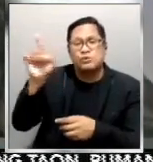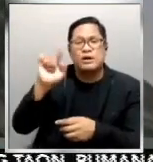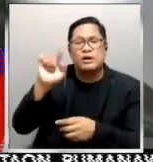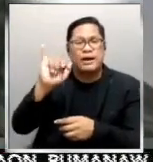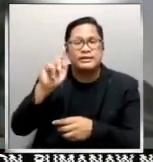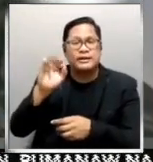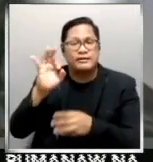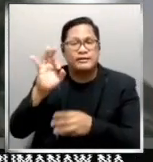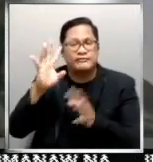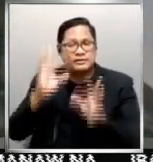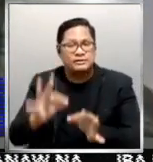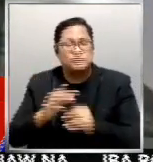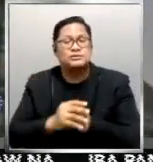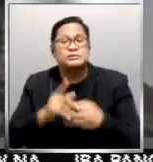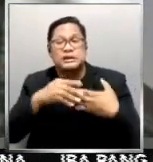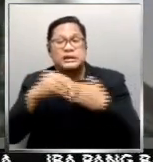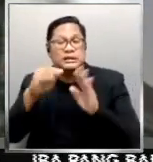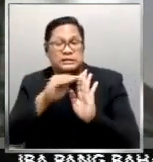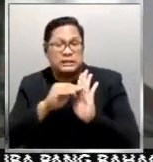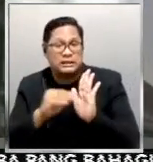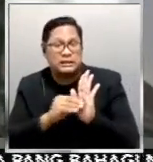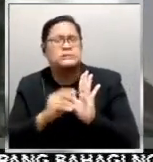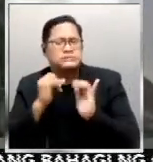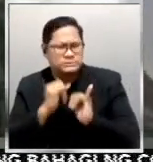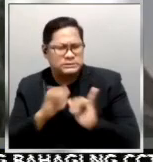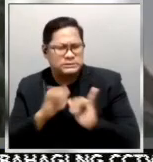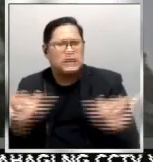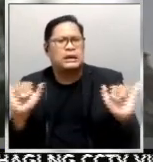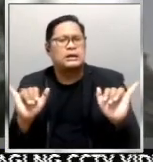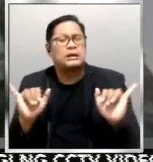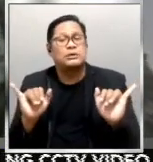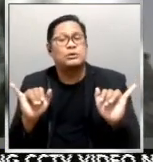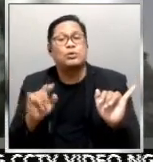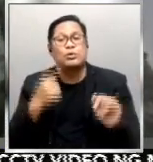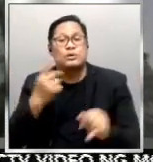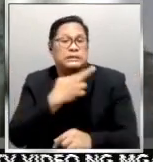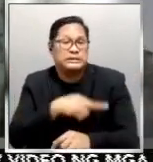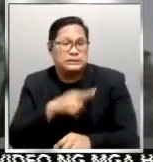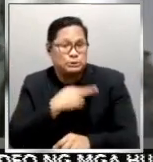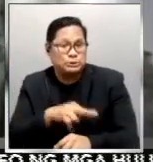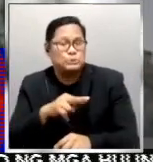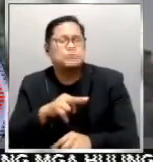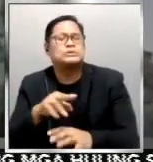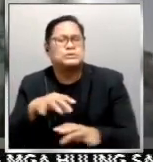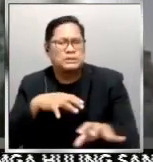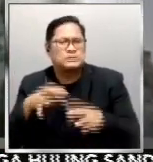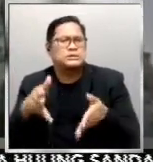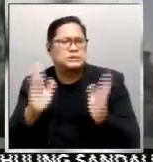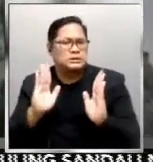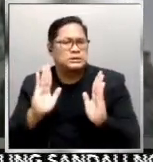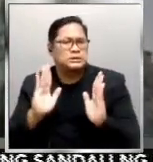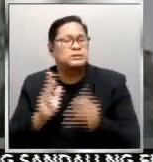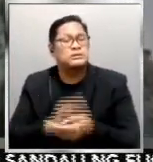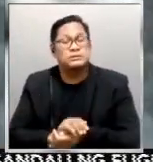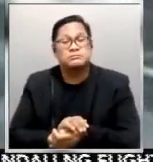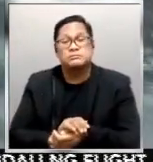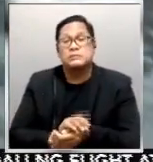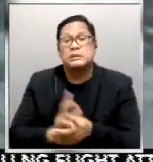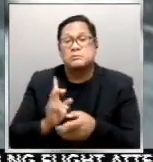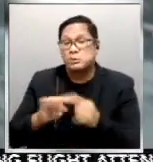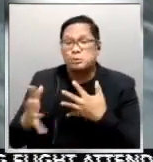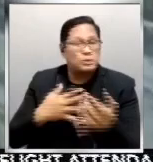the IATF still remains that only the religious activities is allowed. So unless otherwise it is being amended.